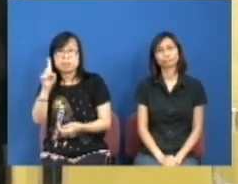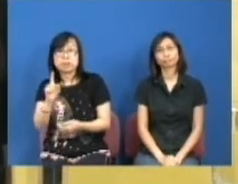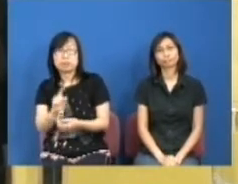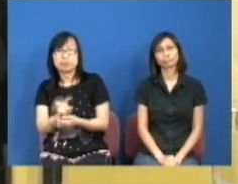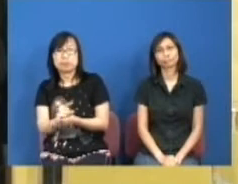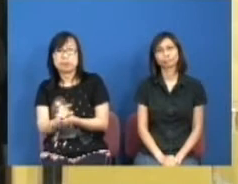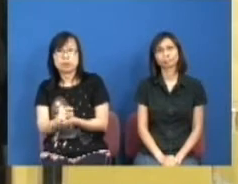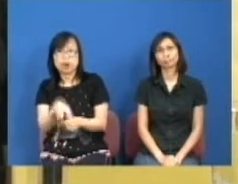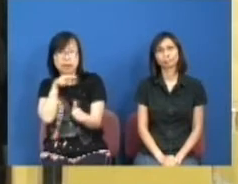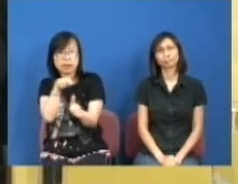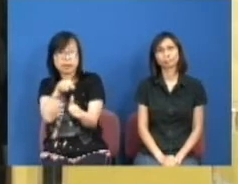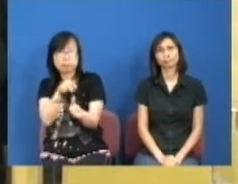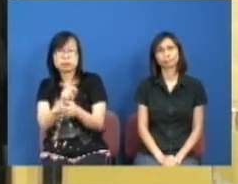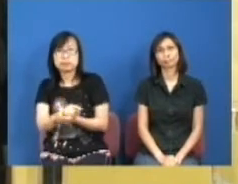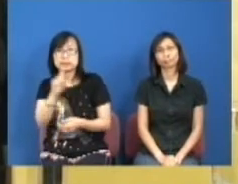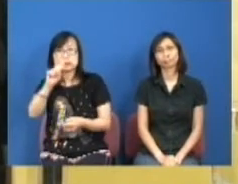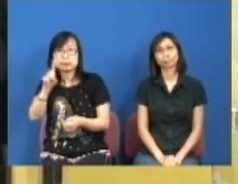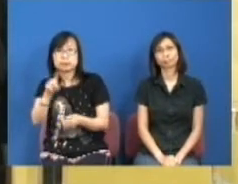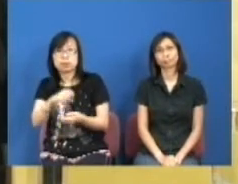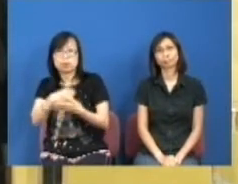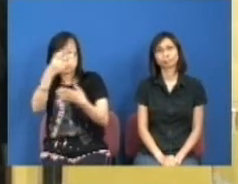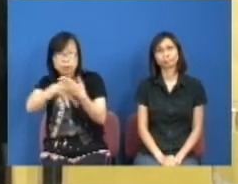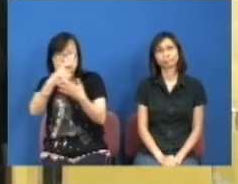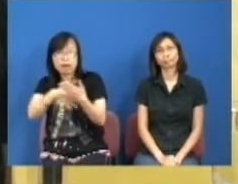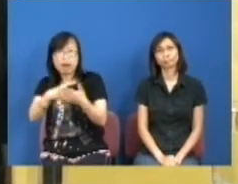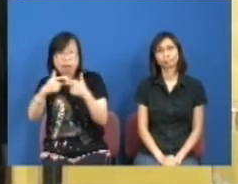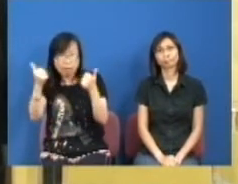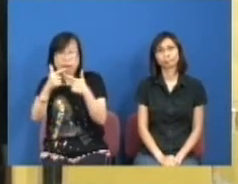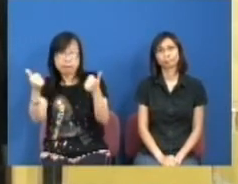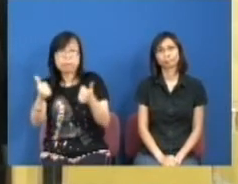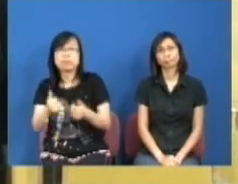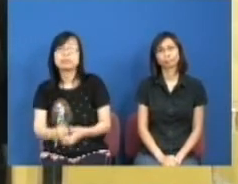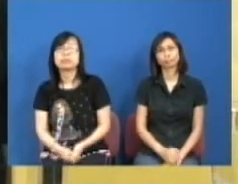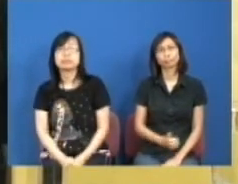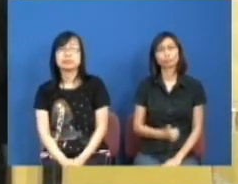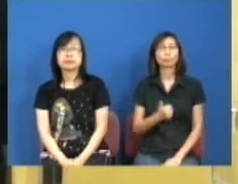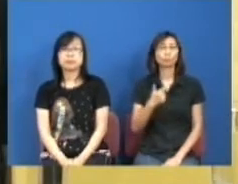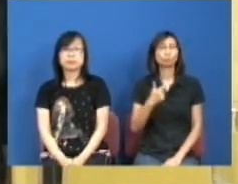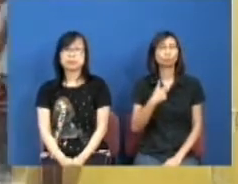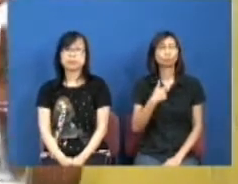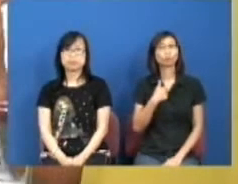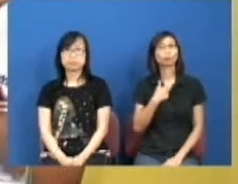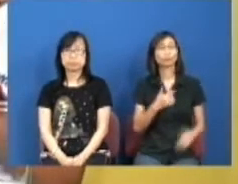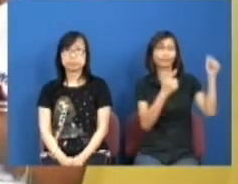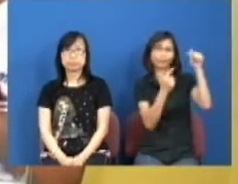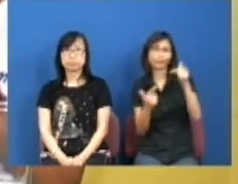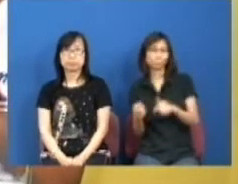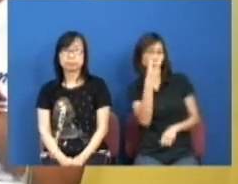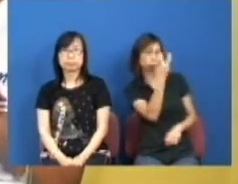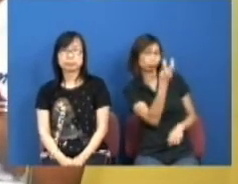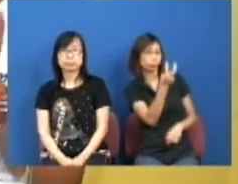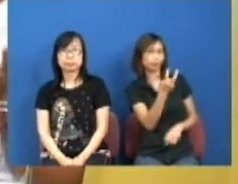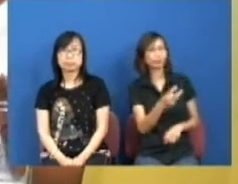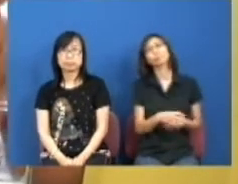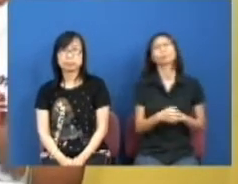係監管或者點樣嘅規範咧，係覺得合適咧嚇？ 咁當然我都會繼續觀察或者留意住，即